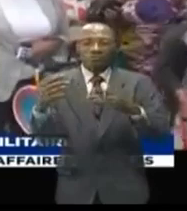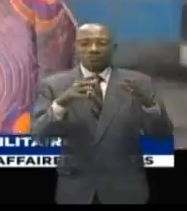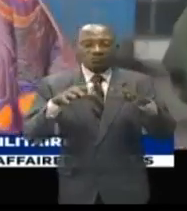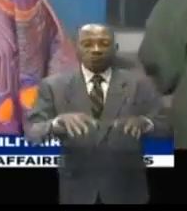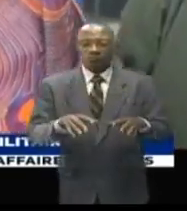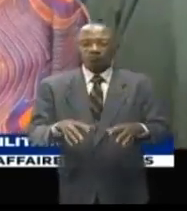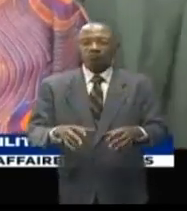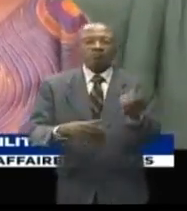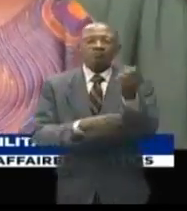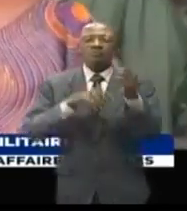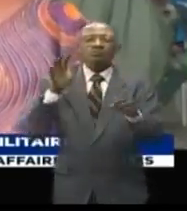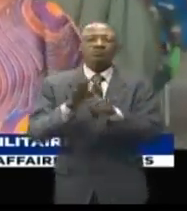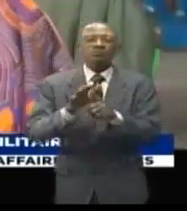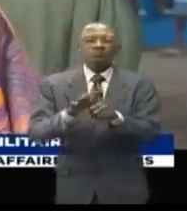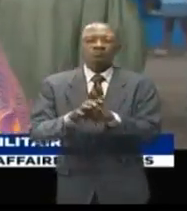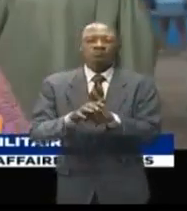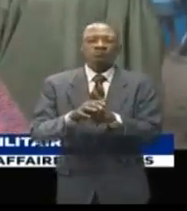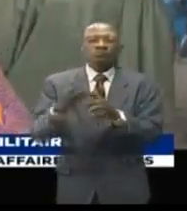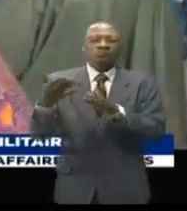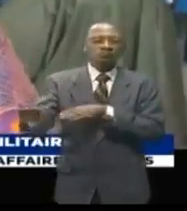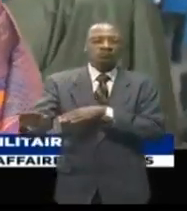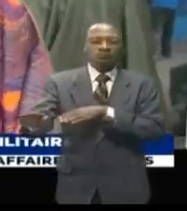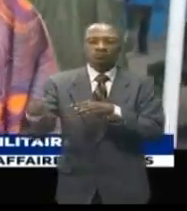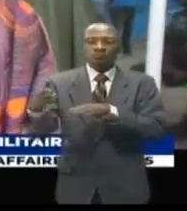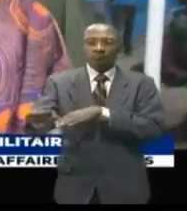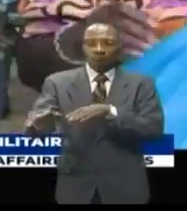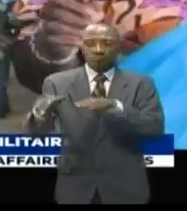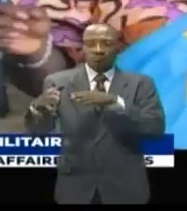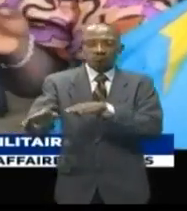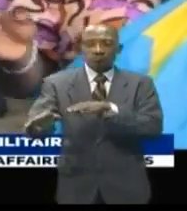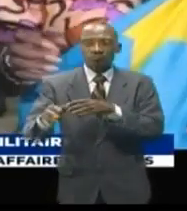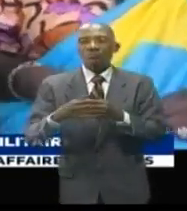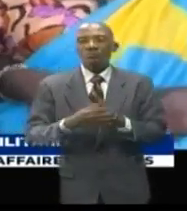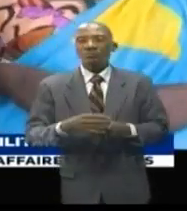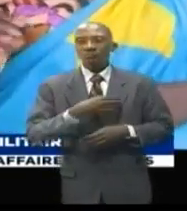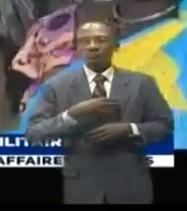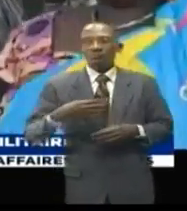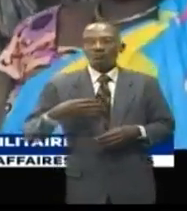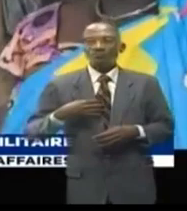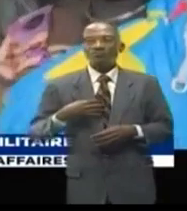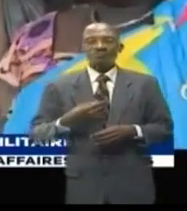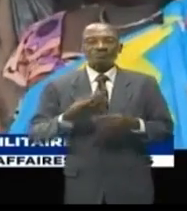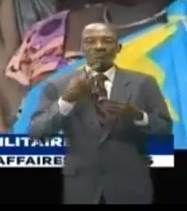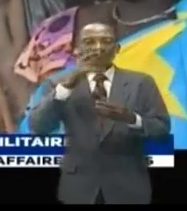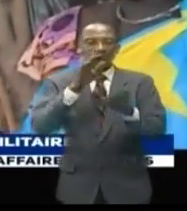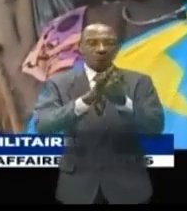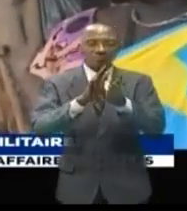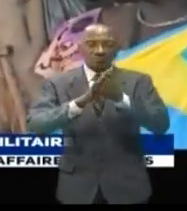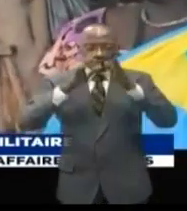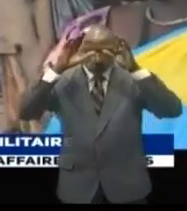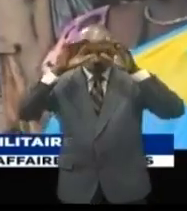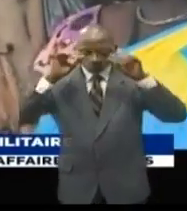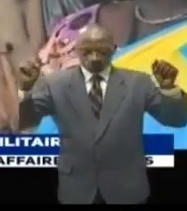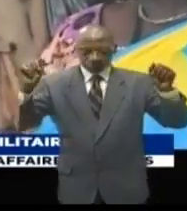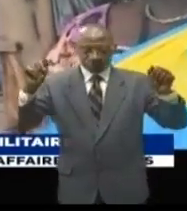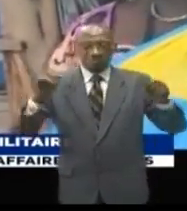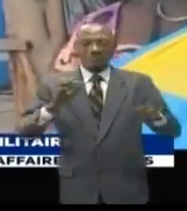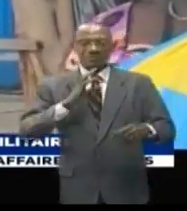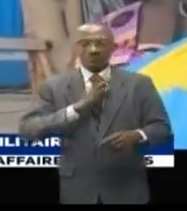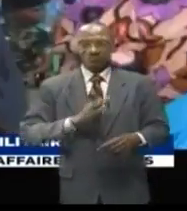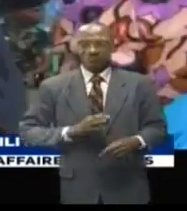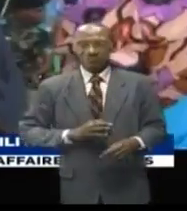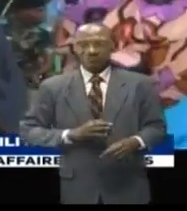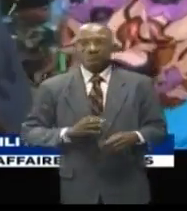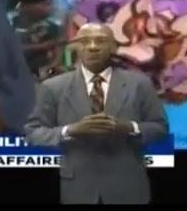fin ces femmes en saisit cette occasion pour remercier le président de la République Félix Antoine Tshisekedi